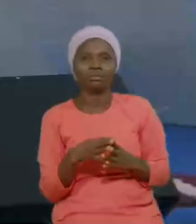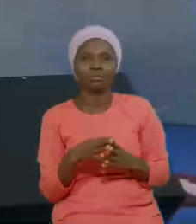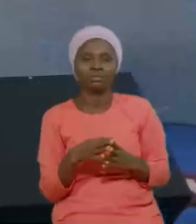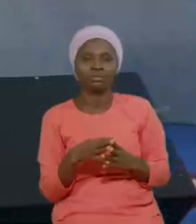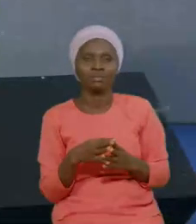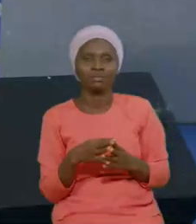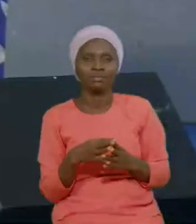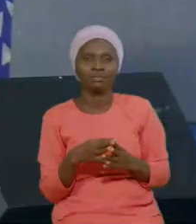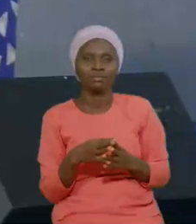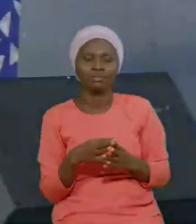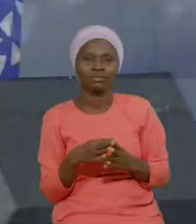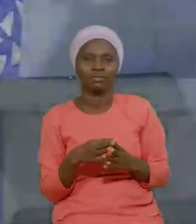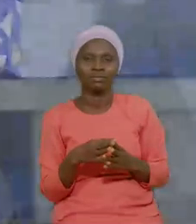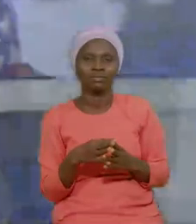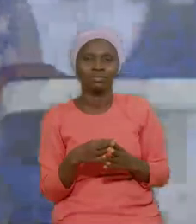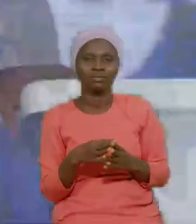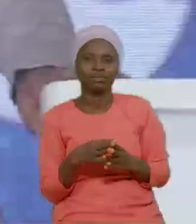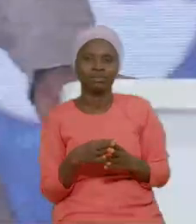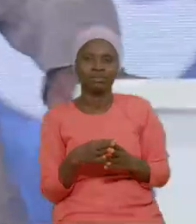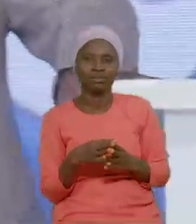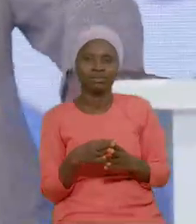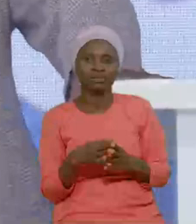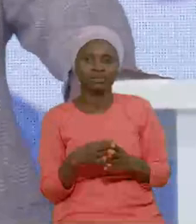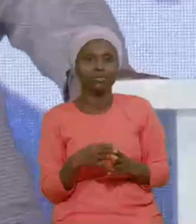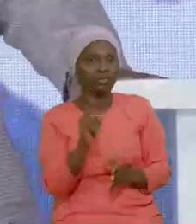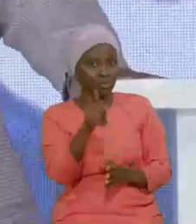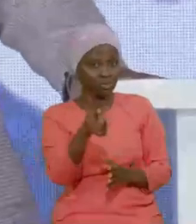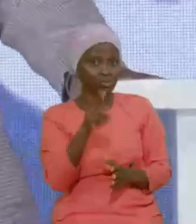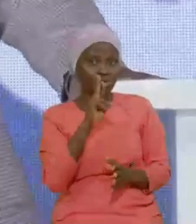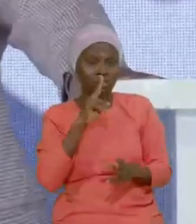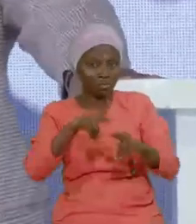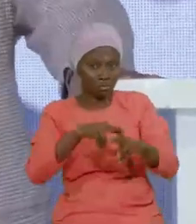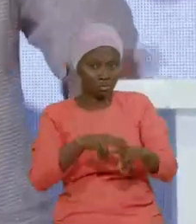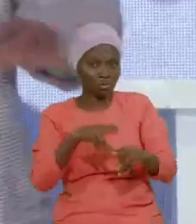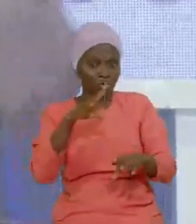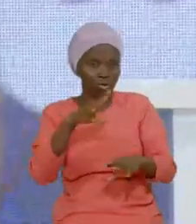Alors je dis, si tu ne peux pas les changer, il faut te joindre à eux.